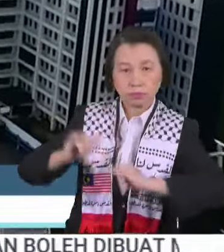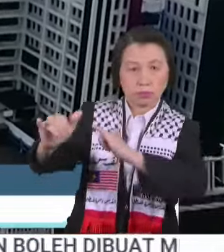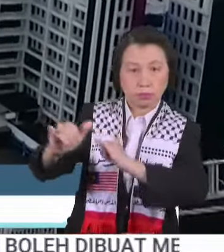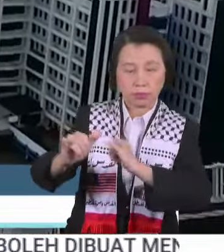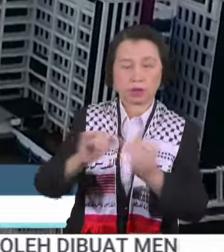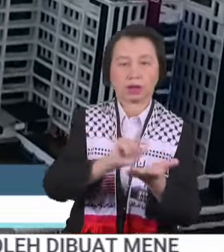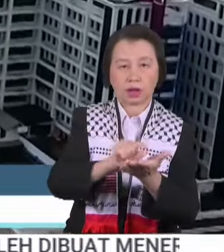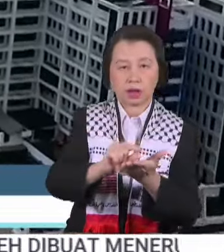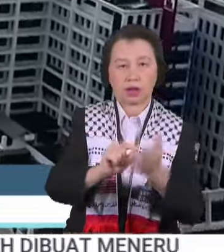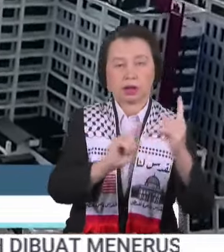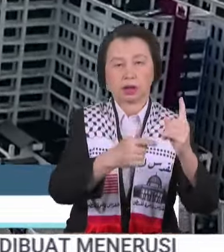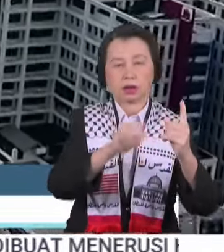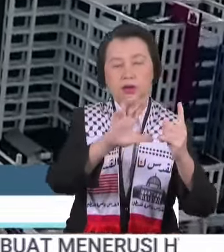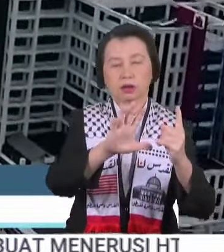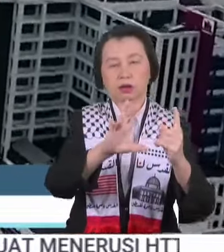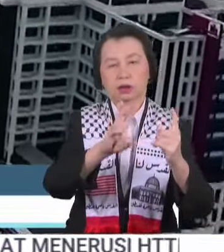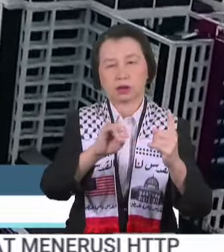membabitkan